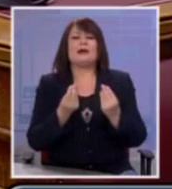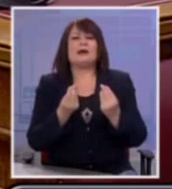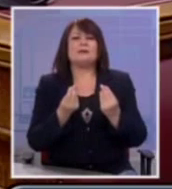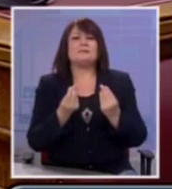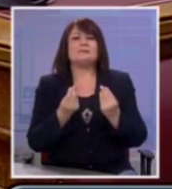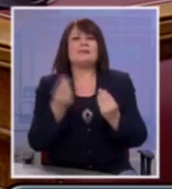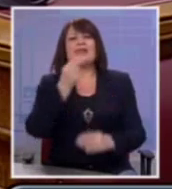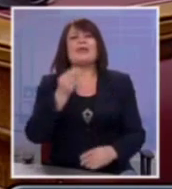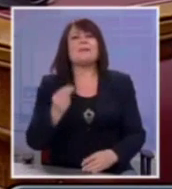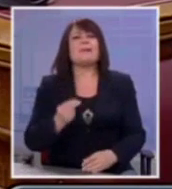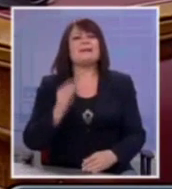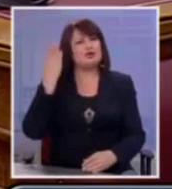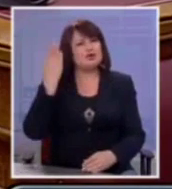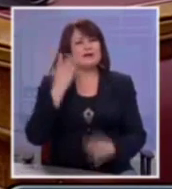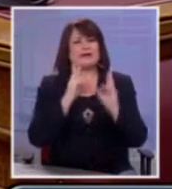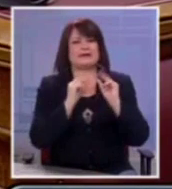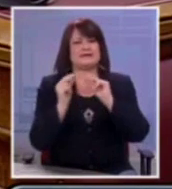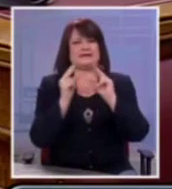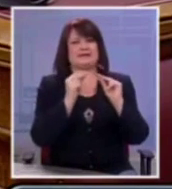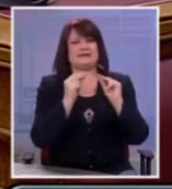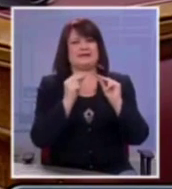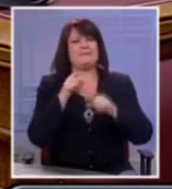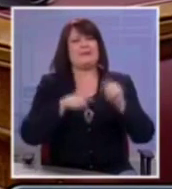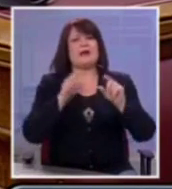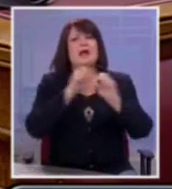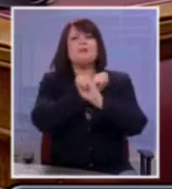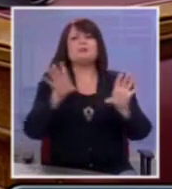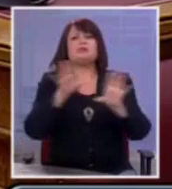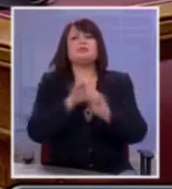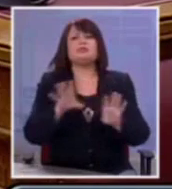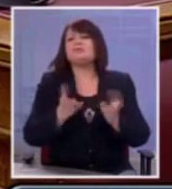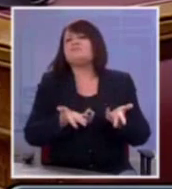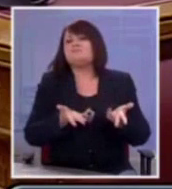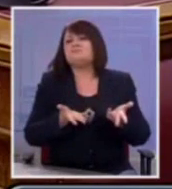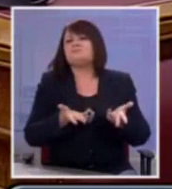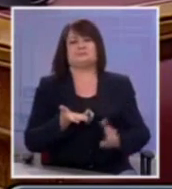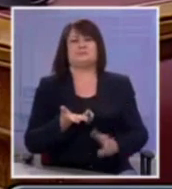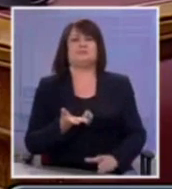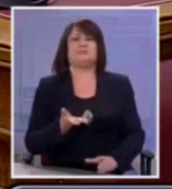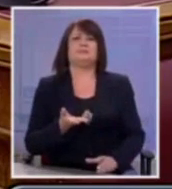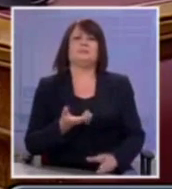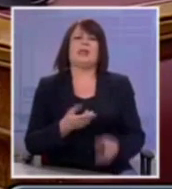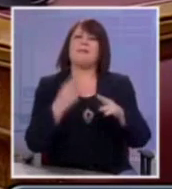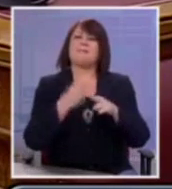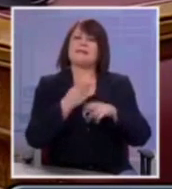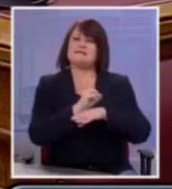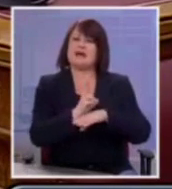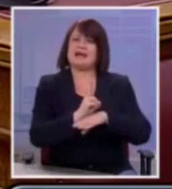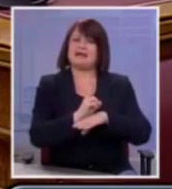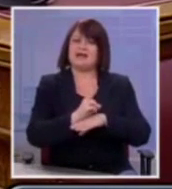τα θέματα που είχαν συζητηθεί τότε έχουν δει το φως της δημοσιότητας και κυρίως μέσα από τα επίσημα έγγραφα τα